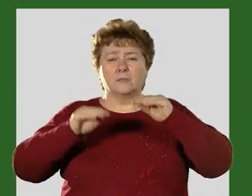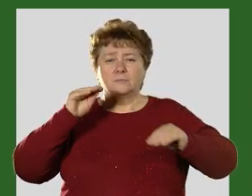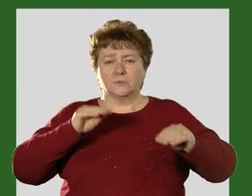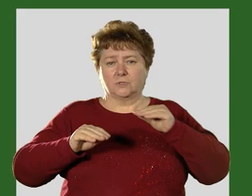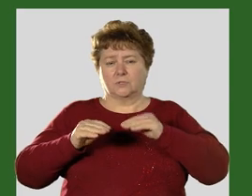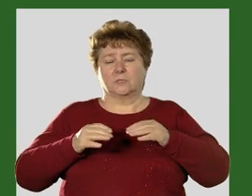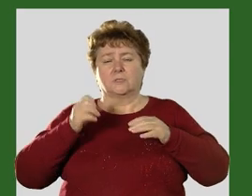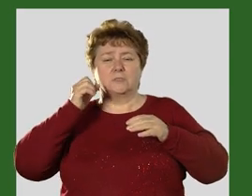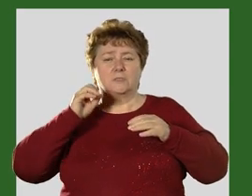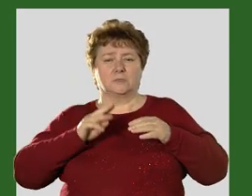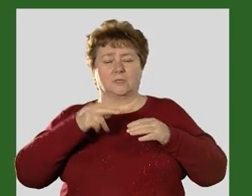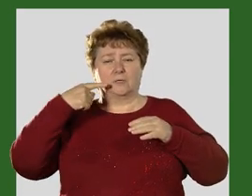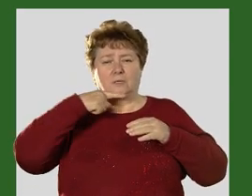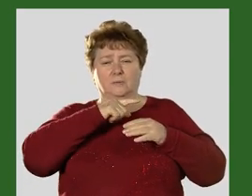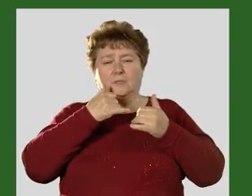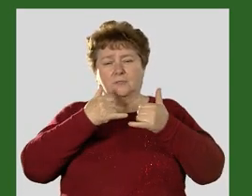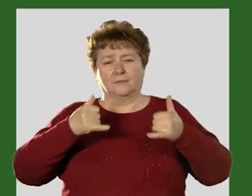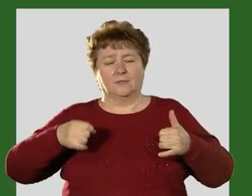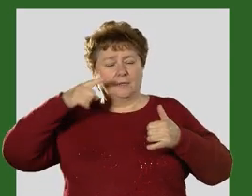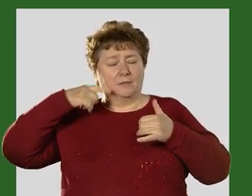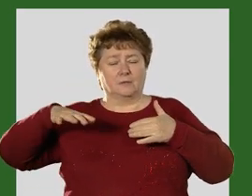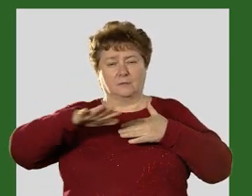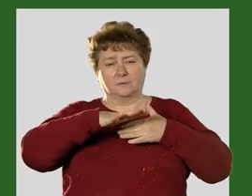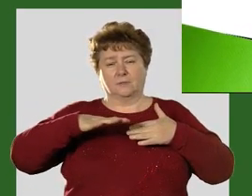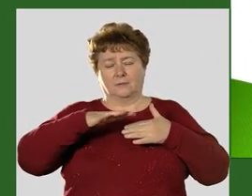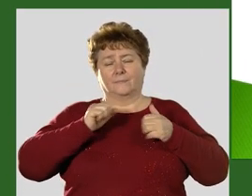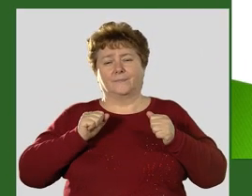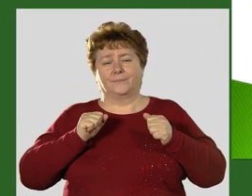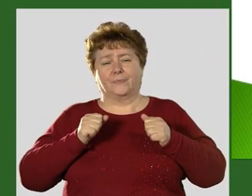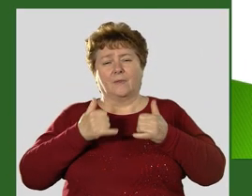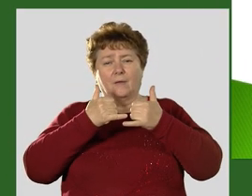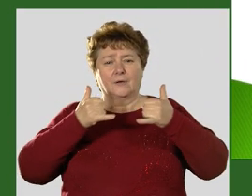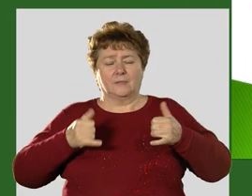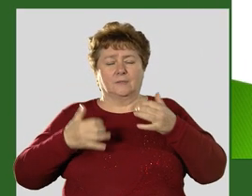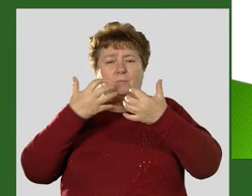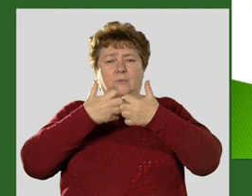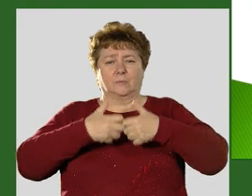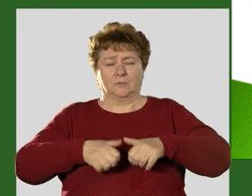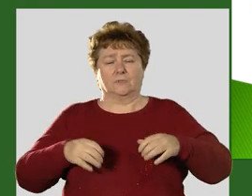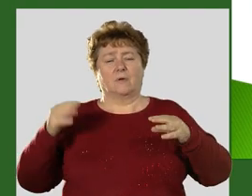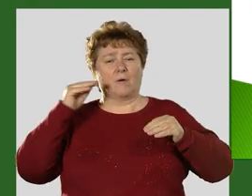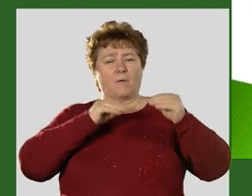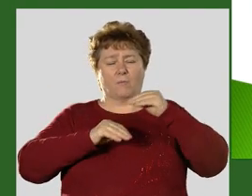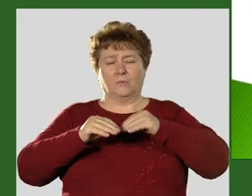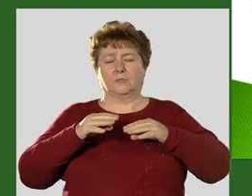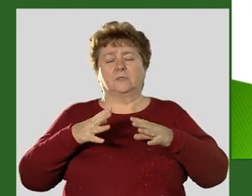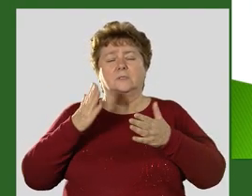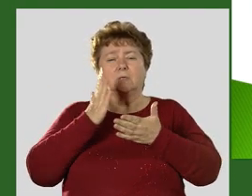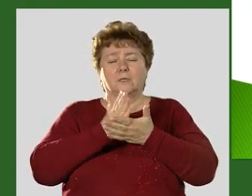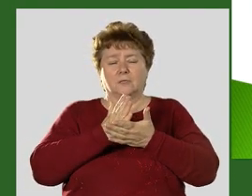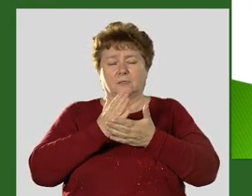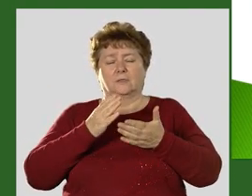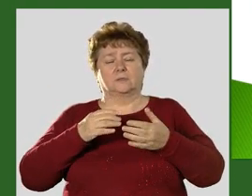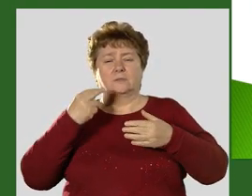для социально-экономического развития нашей республики. В развитии промышленного комплекса важную роль